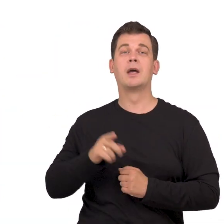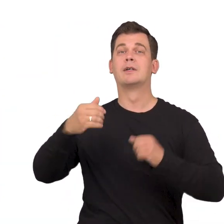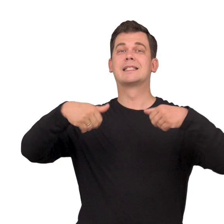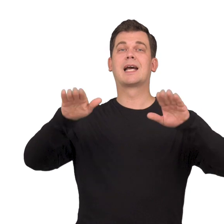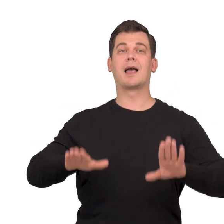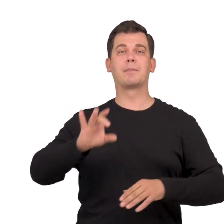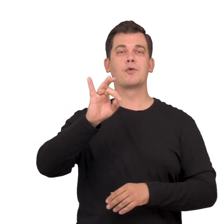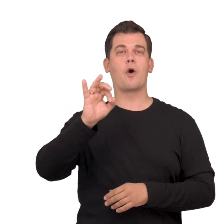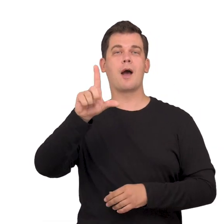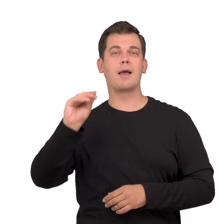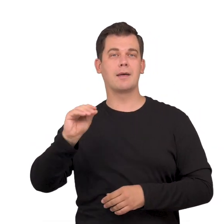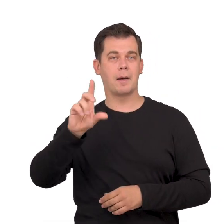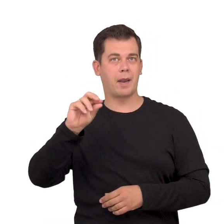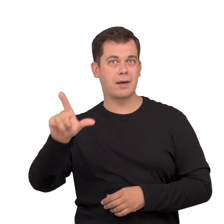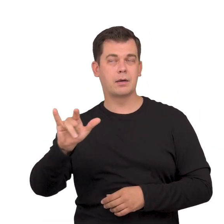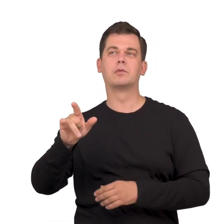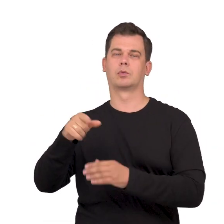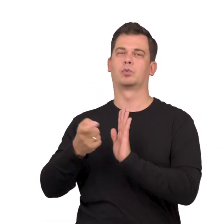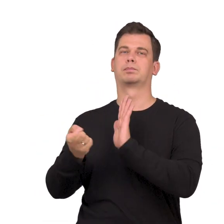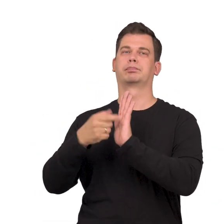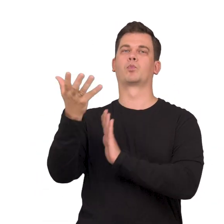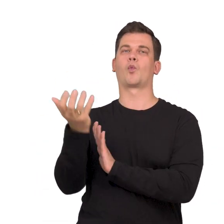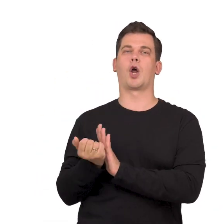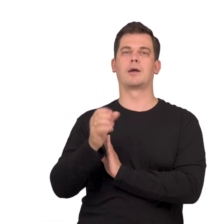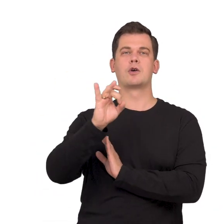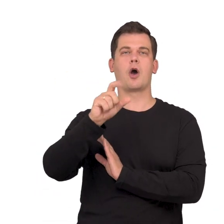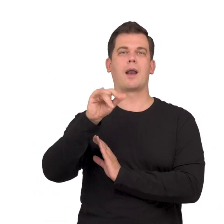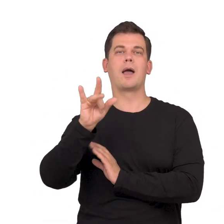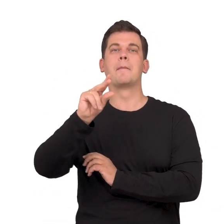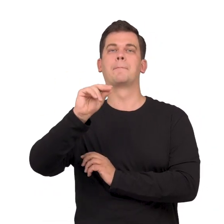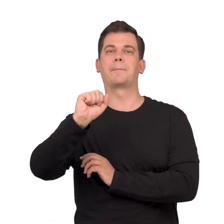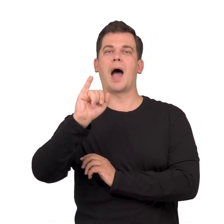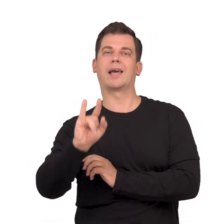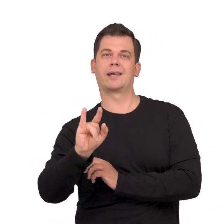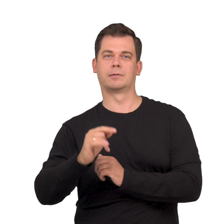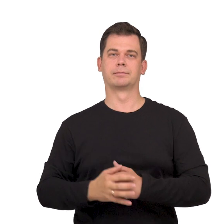sklepu Google Play pobieramy i uruchamiamy aplikację Google Pay.